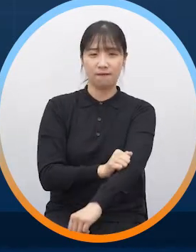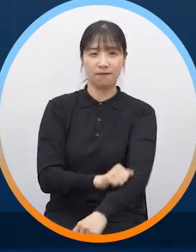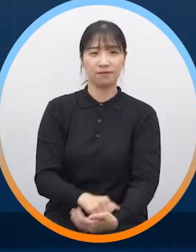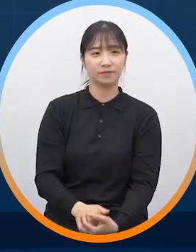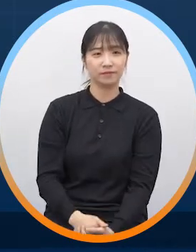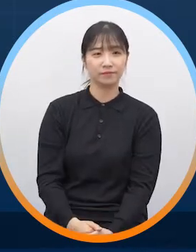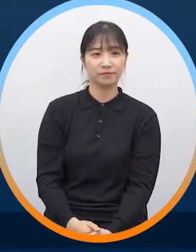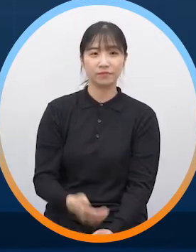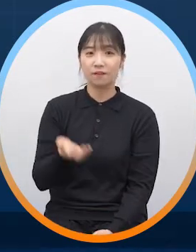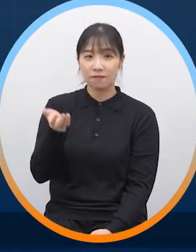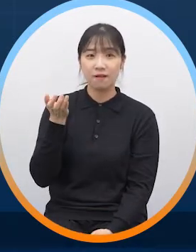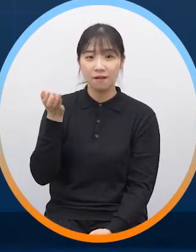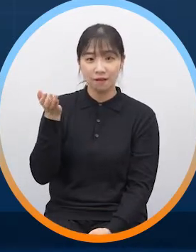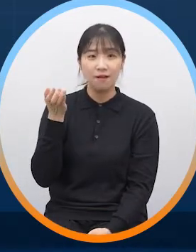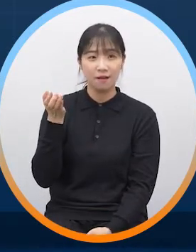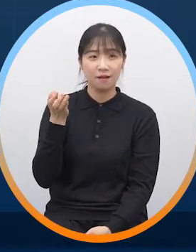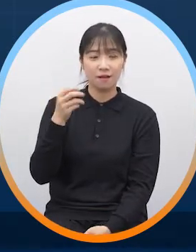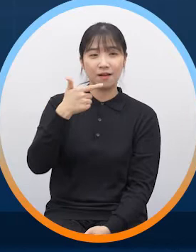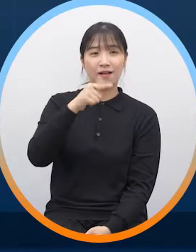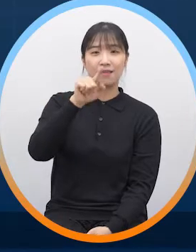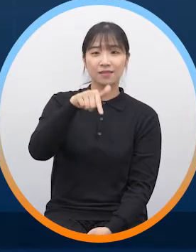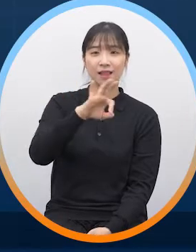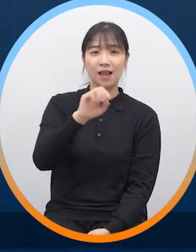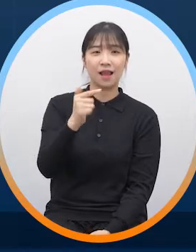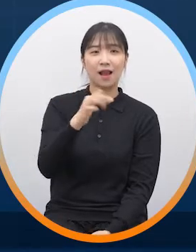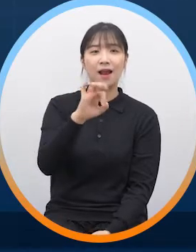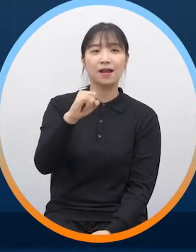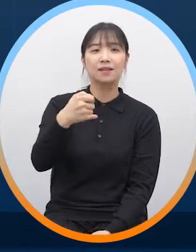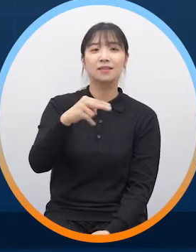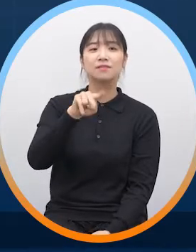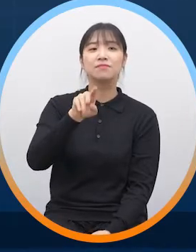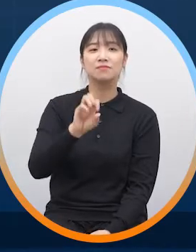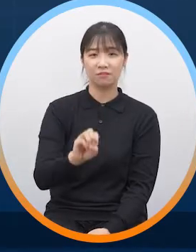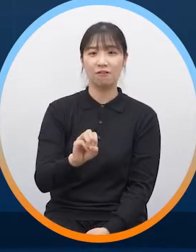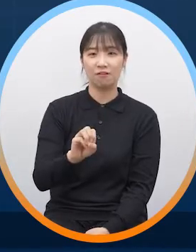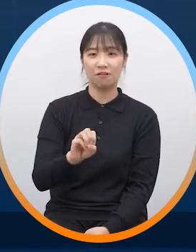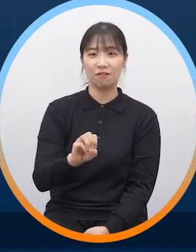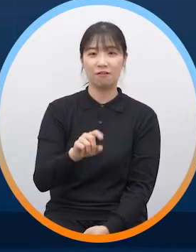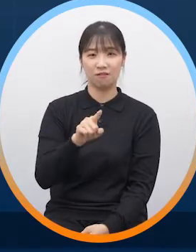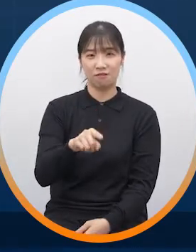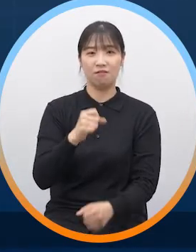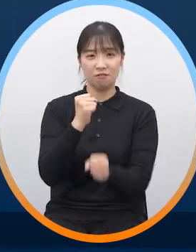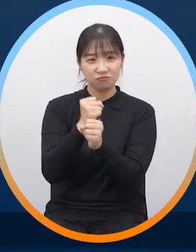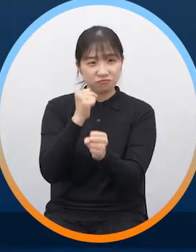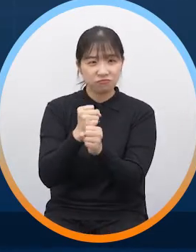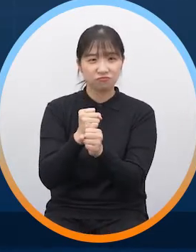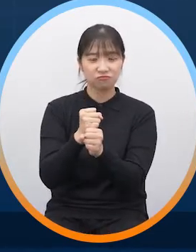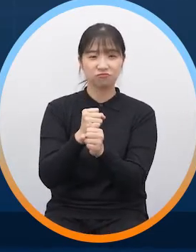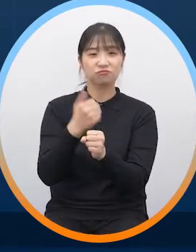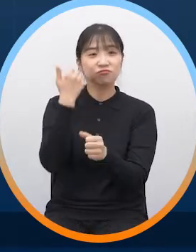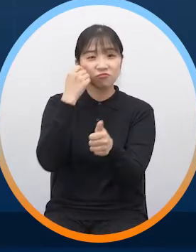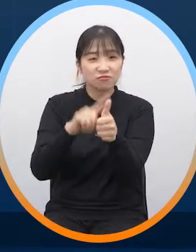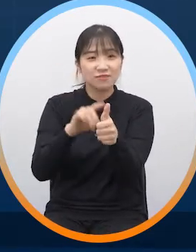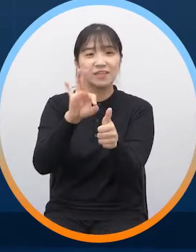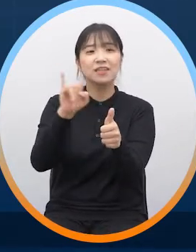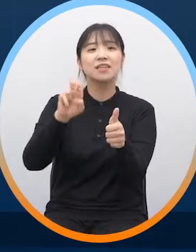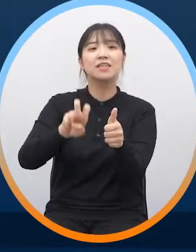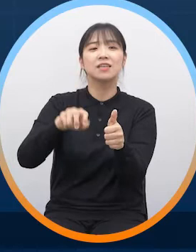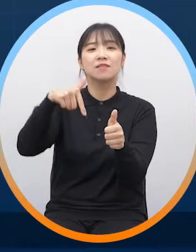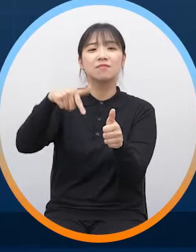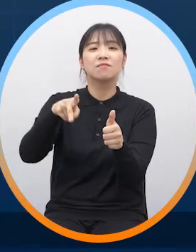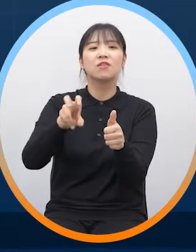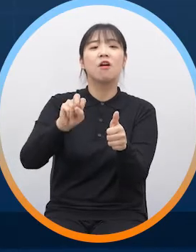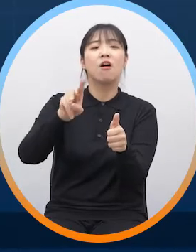아까도 이제 나간 읍성을 석성으로 축성한 분이